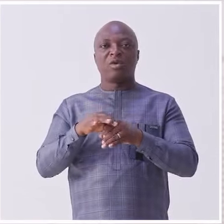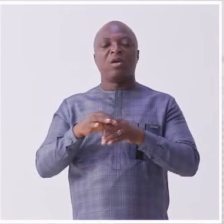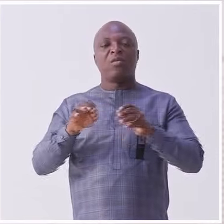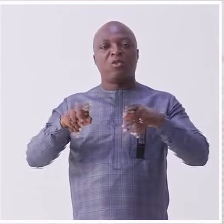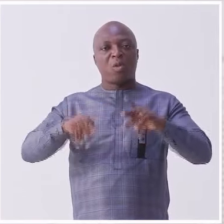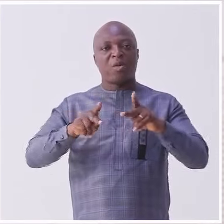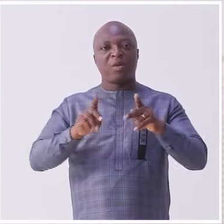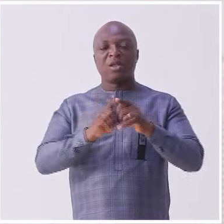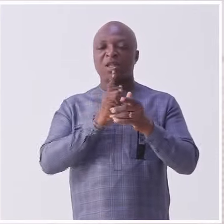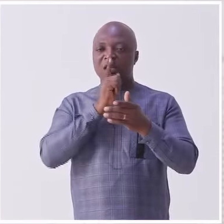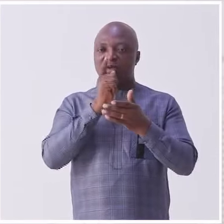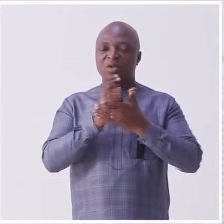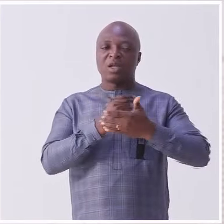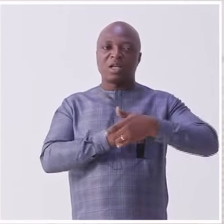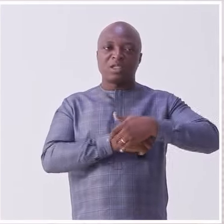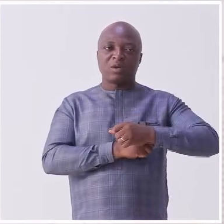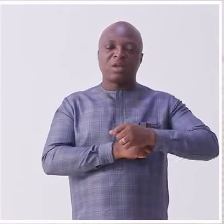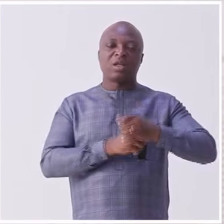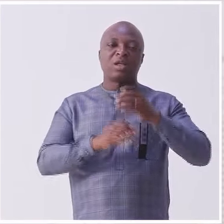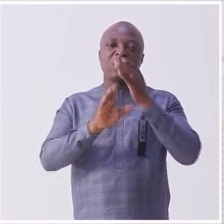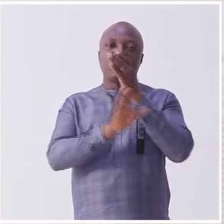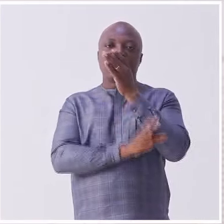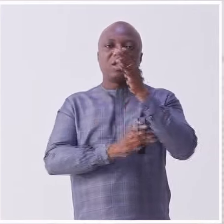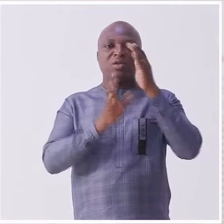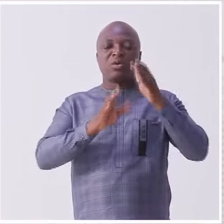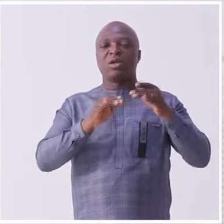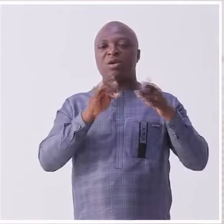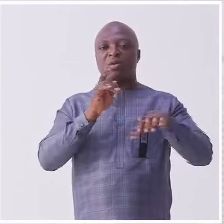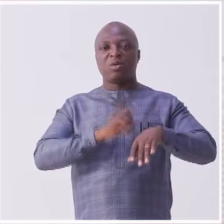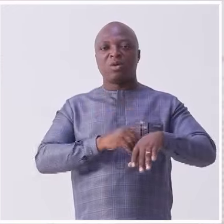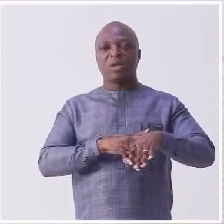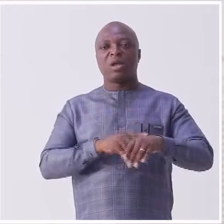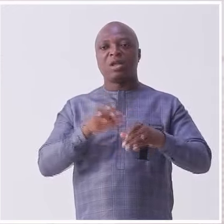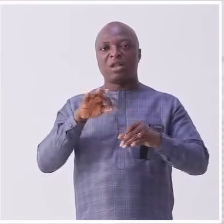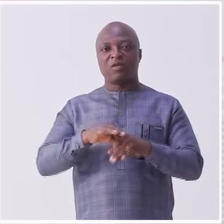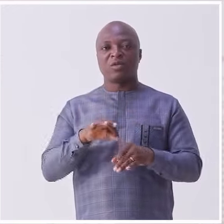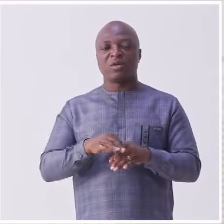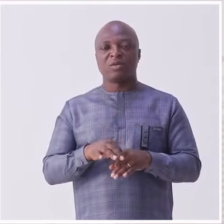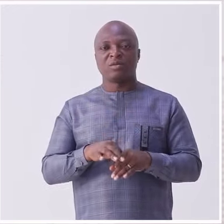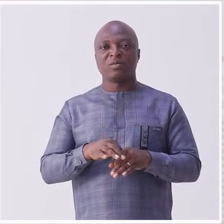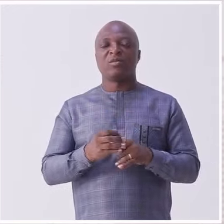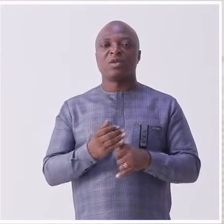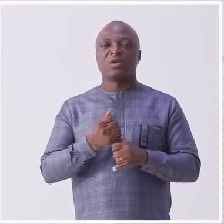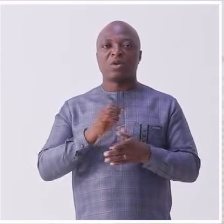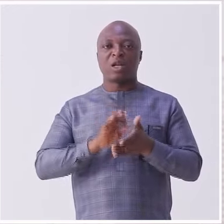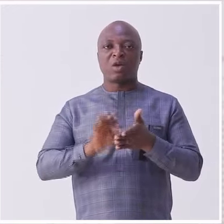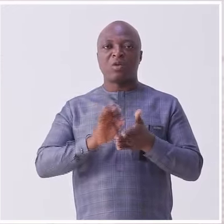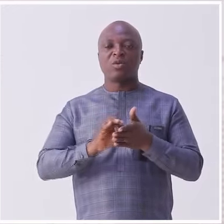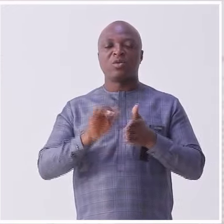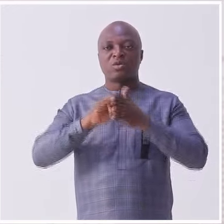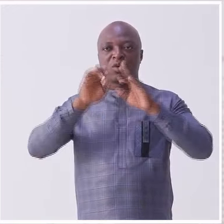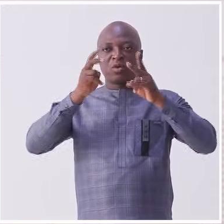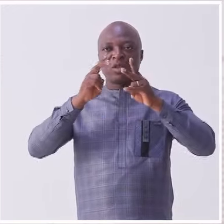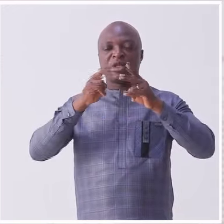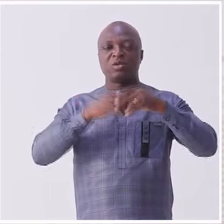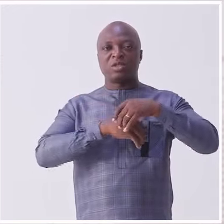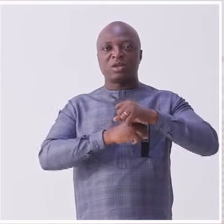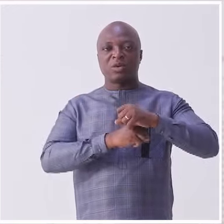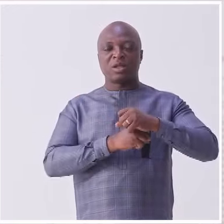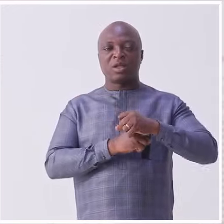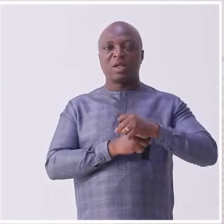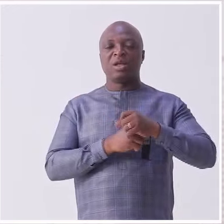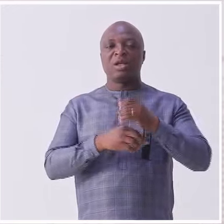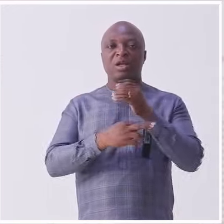leur permettre d'assurer la sécurité des citoyens durant le vote. Tenant compte du contexte